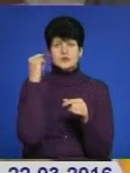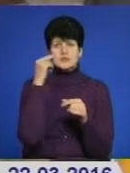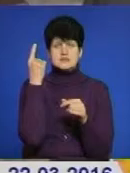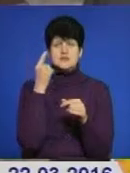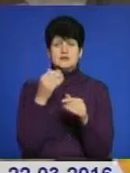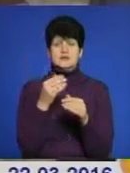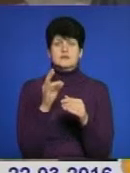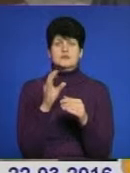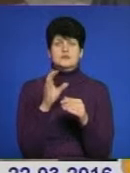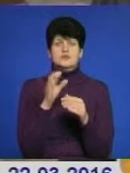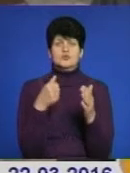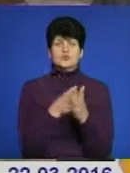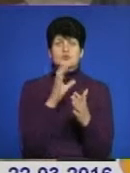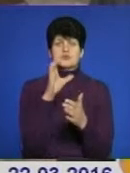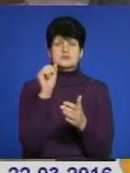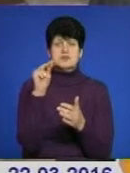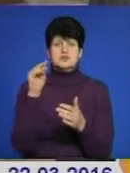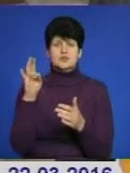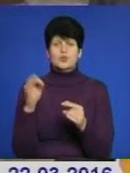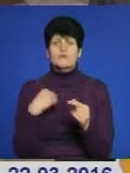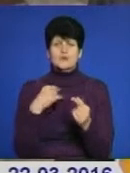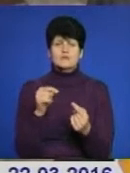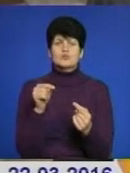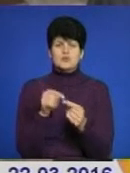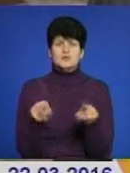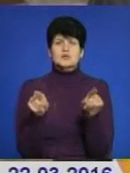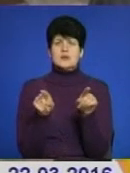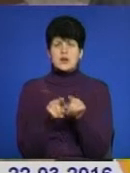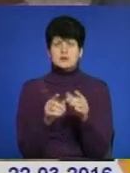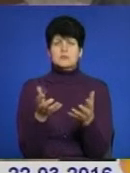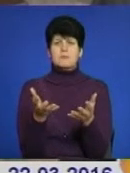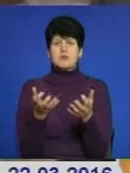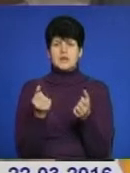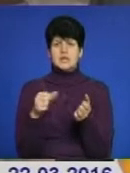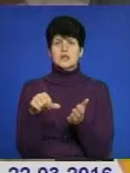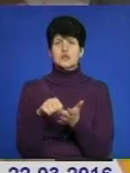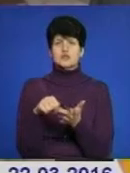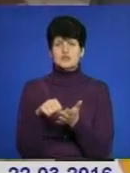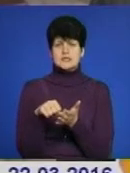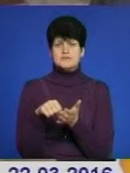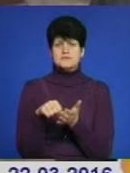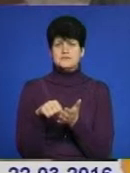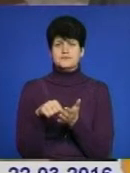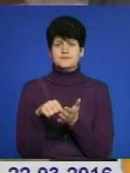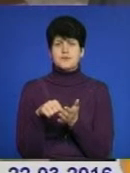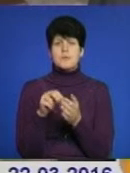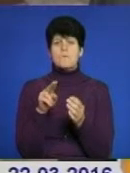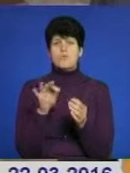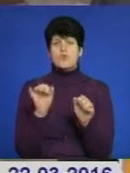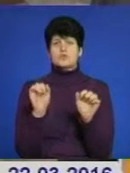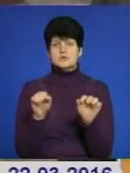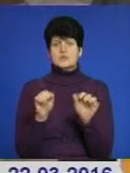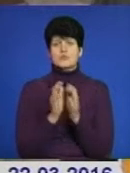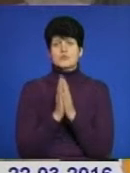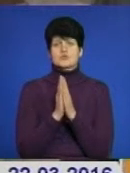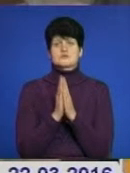Савченко. Ми, відповідно, також прийняли участь, по мірі можливості намагаємося